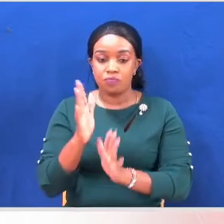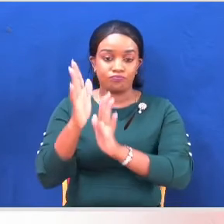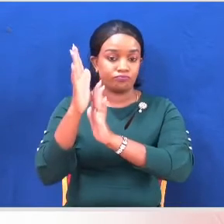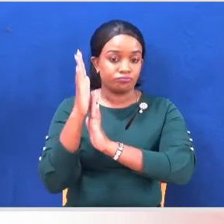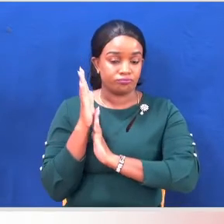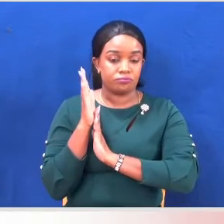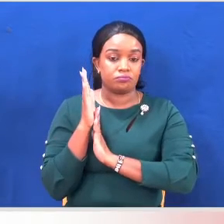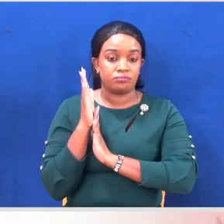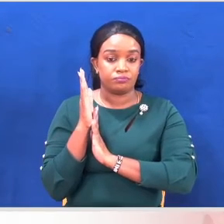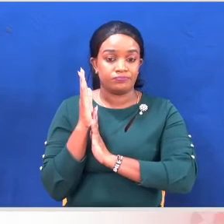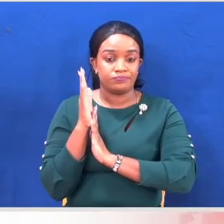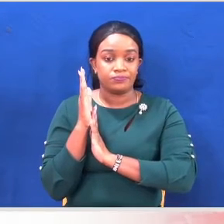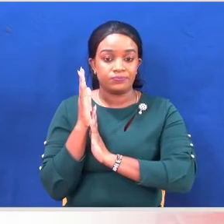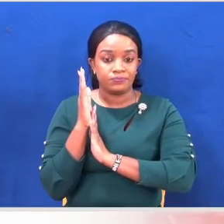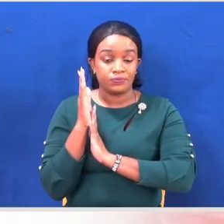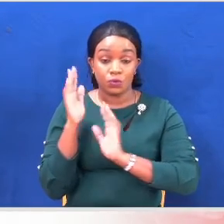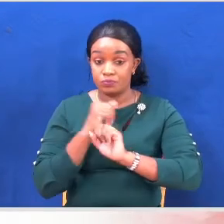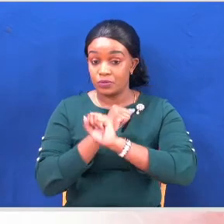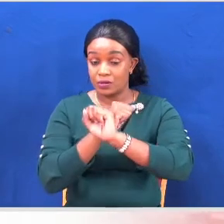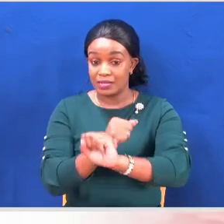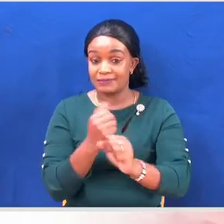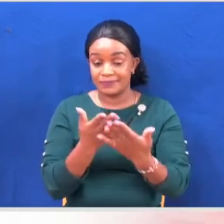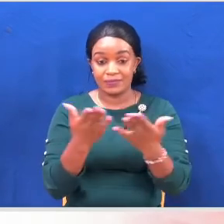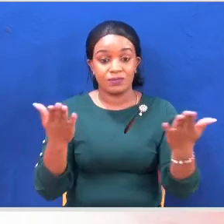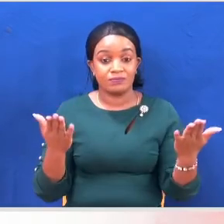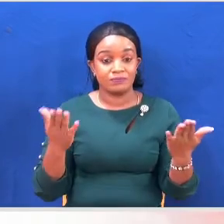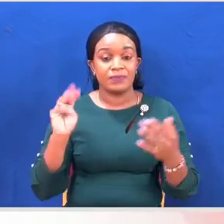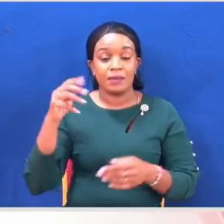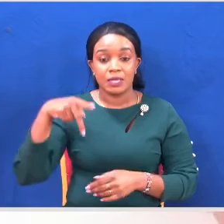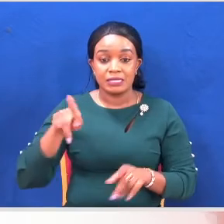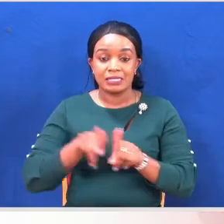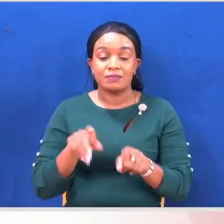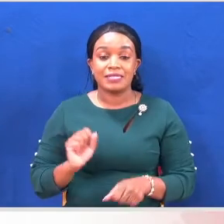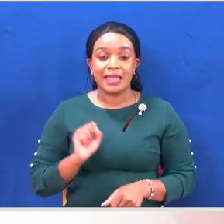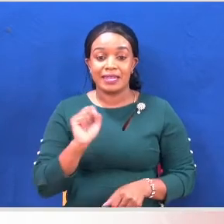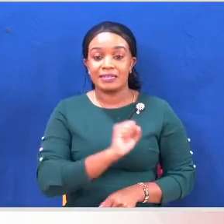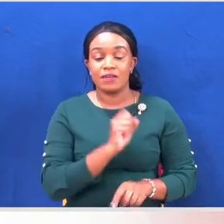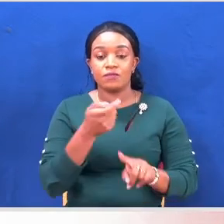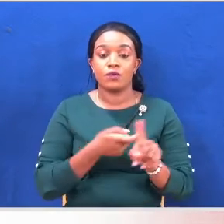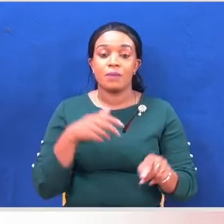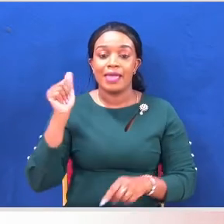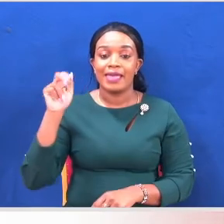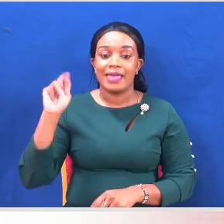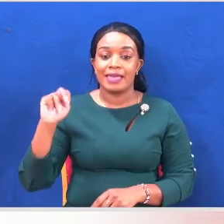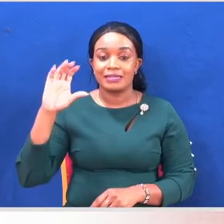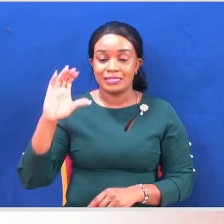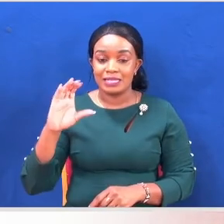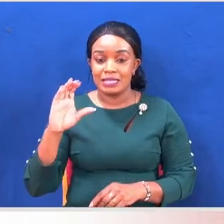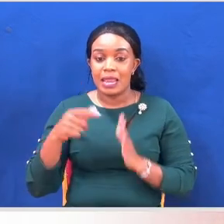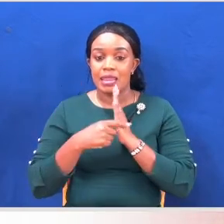au baadhi ya viongozi ikiwemo wa seneta wa hapa ambaye ni wa chama cha ANC Cleophas